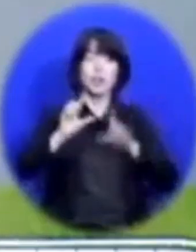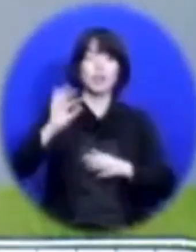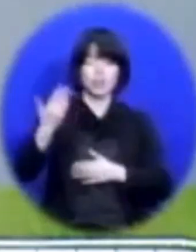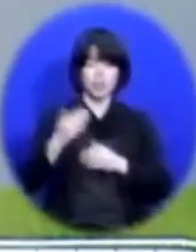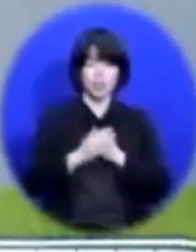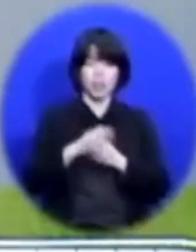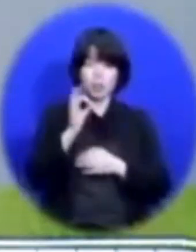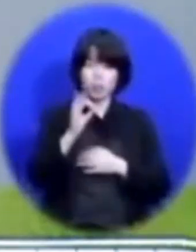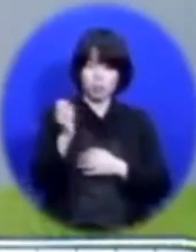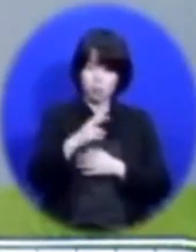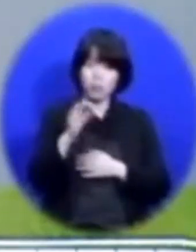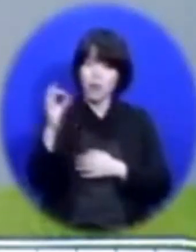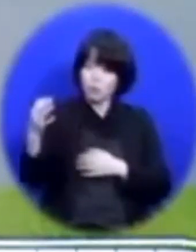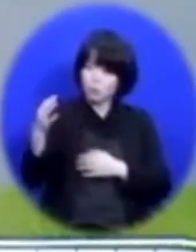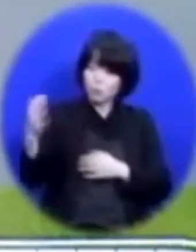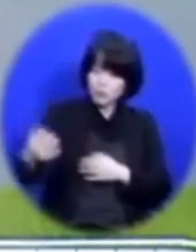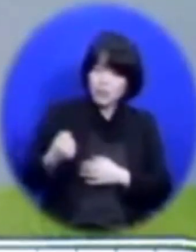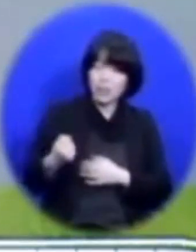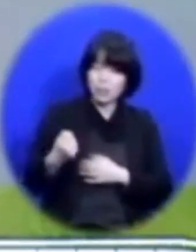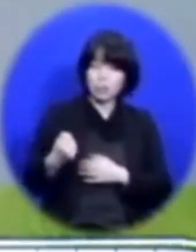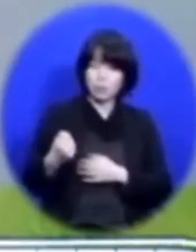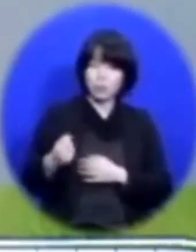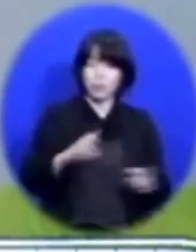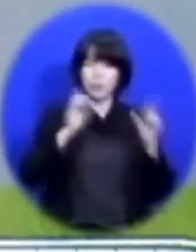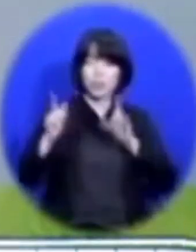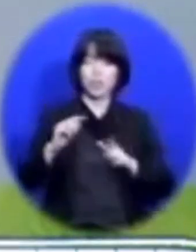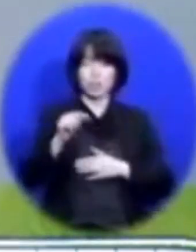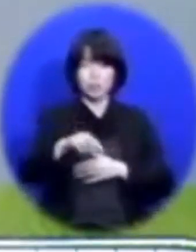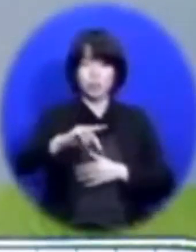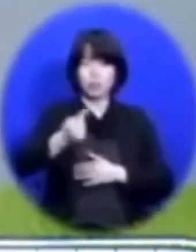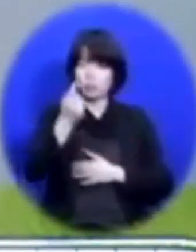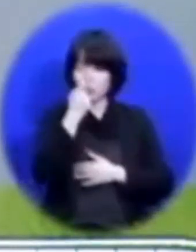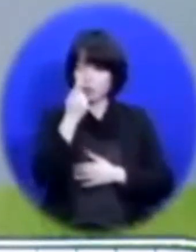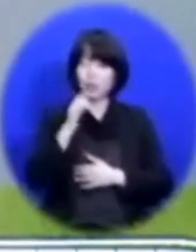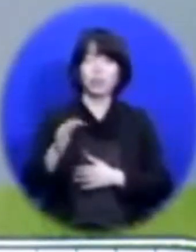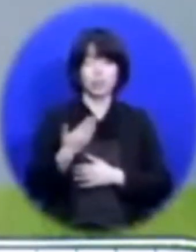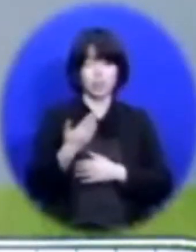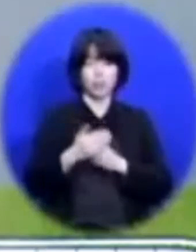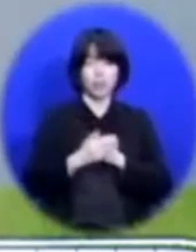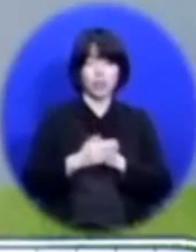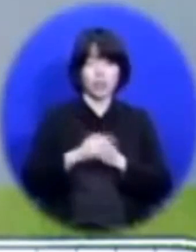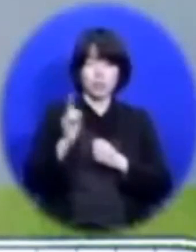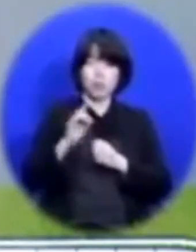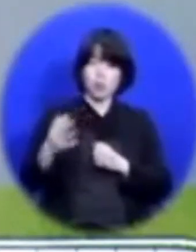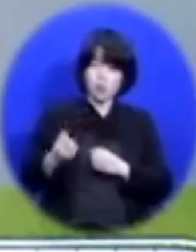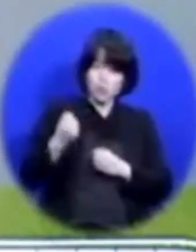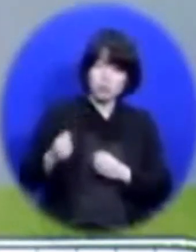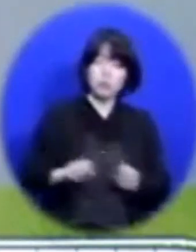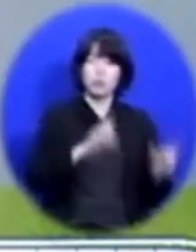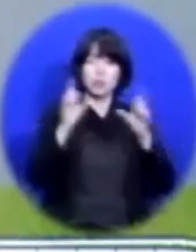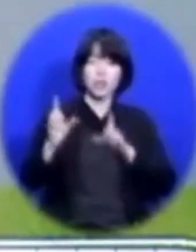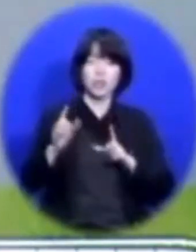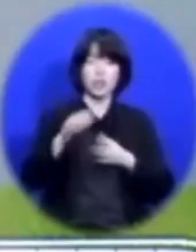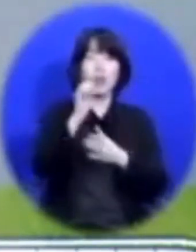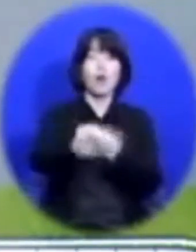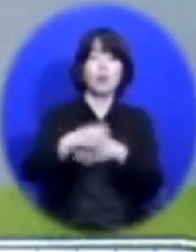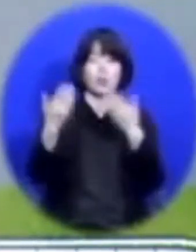는 소유물과함께살아가는경험도해야합니다 .우리도그점을배워야합니다.그렇기때문에 하나님께서는우리가소유물을가지고살도록허락하시는것입니다.